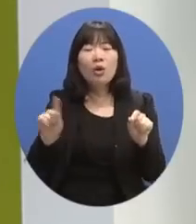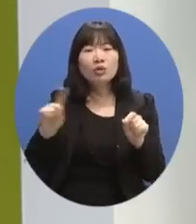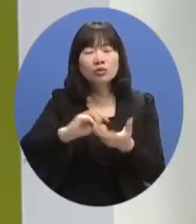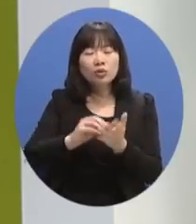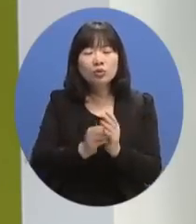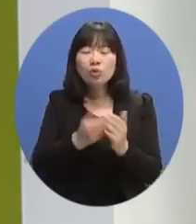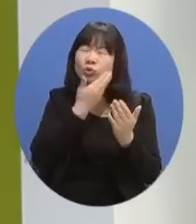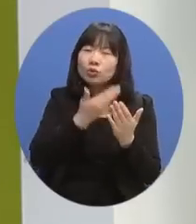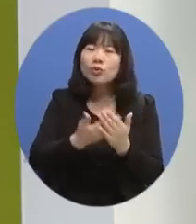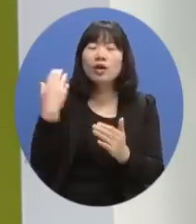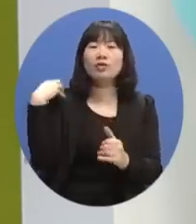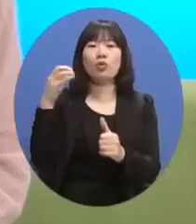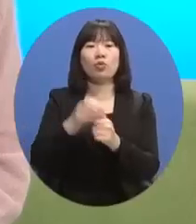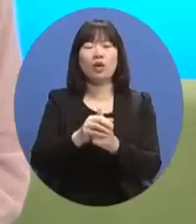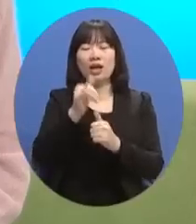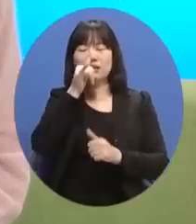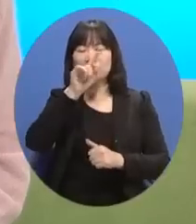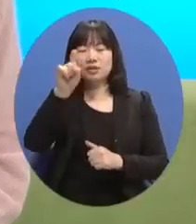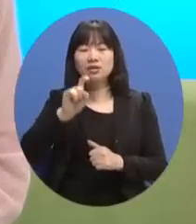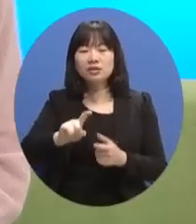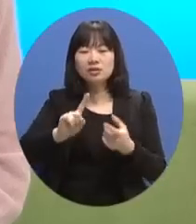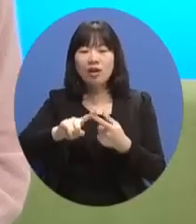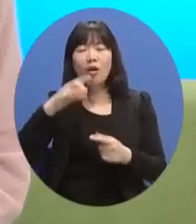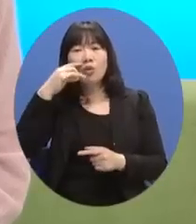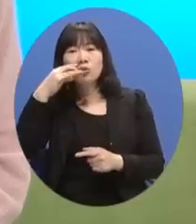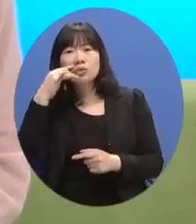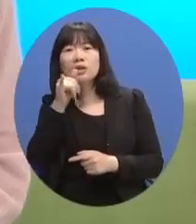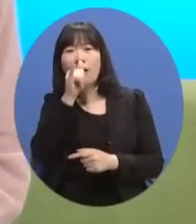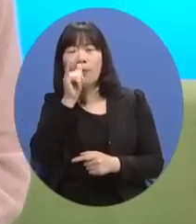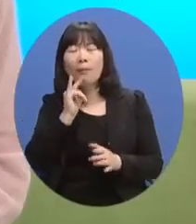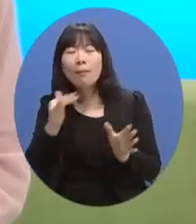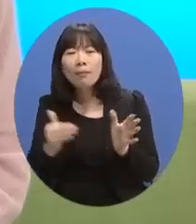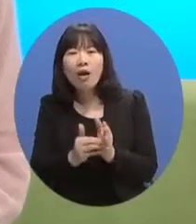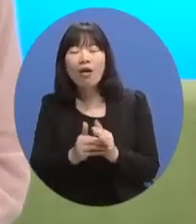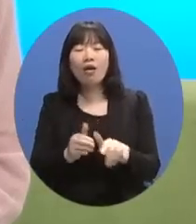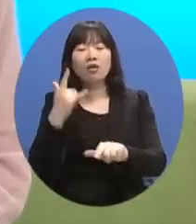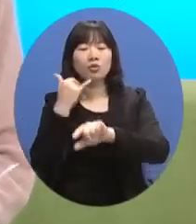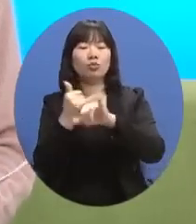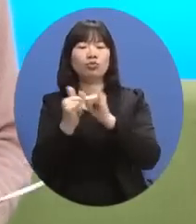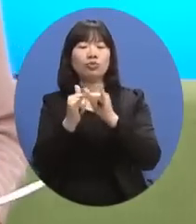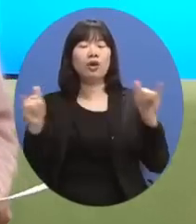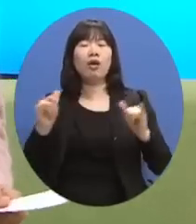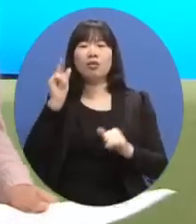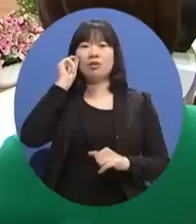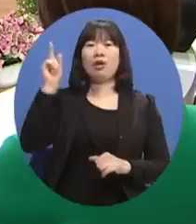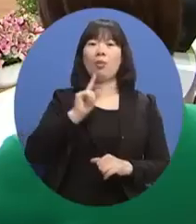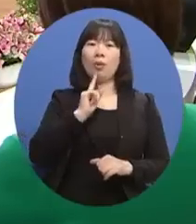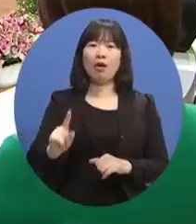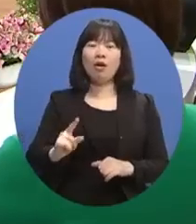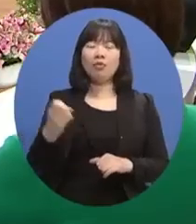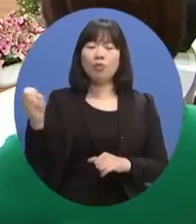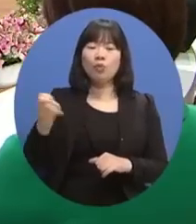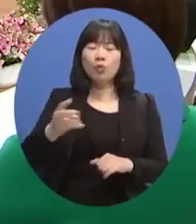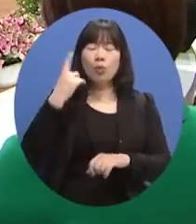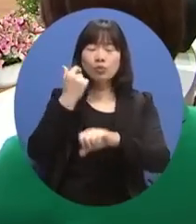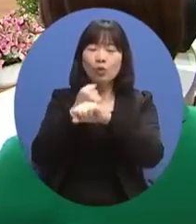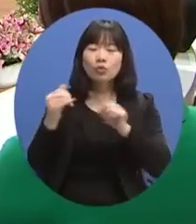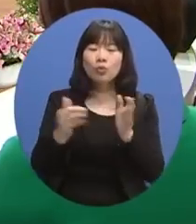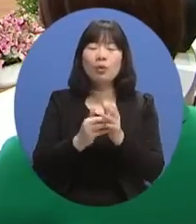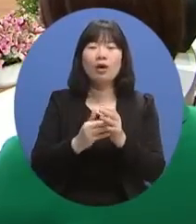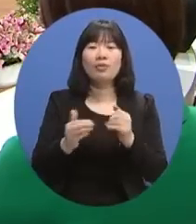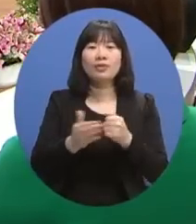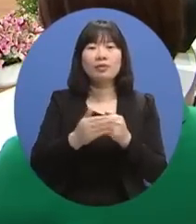얼마만큼 중요한 역할을 할까? 또 이런 궁금증이 생겼죠. 참 연구자들이 대단한 게 또 이걸 또 연구를 했어요. 그래서